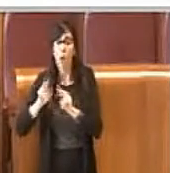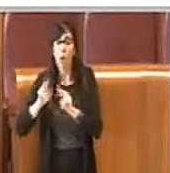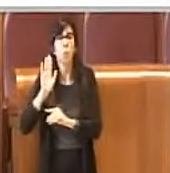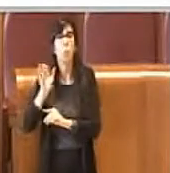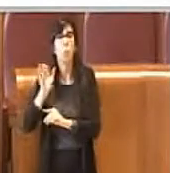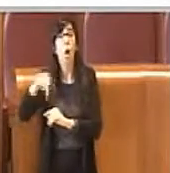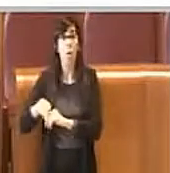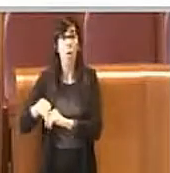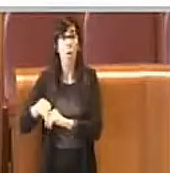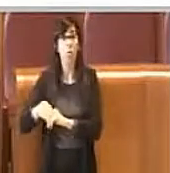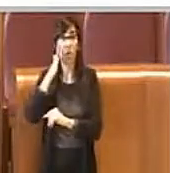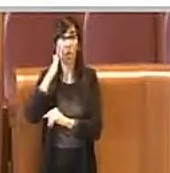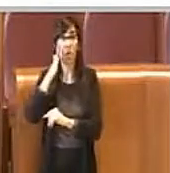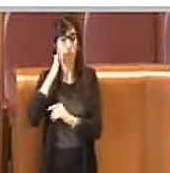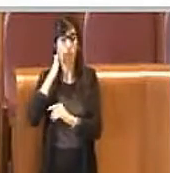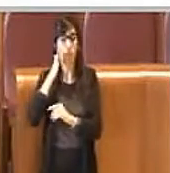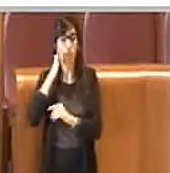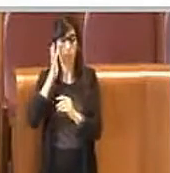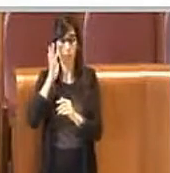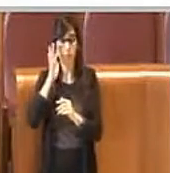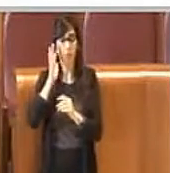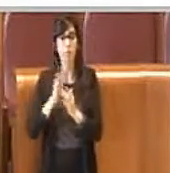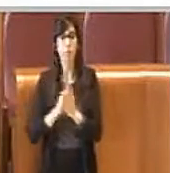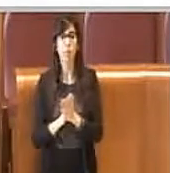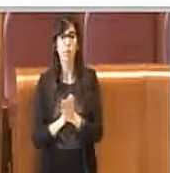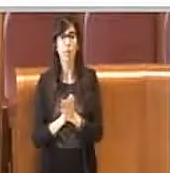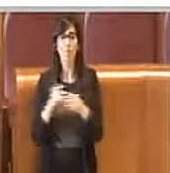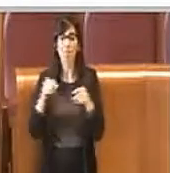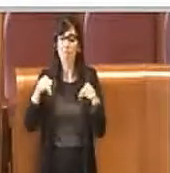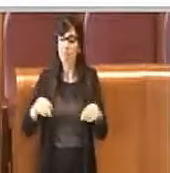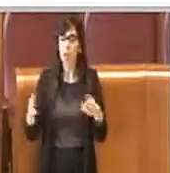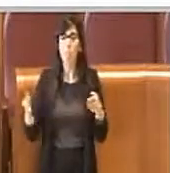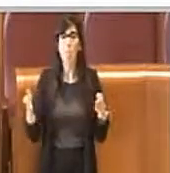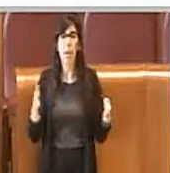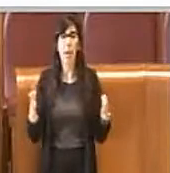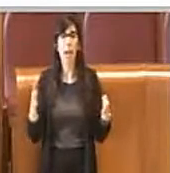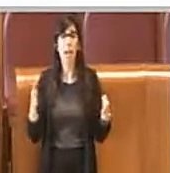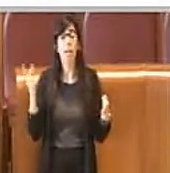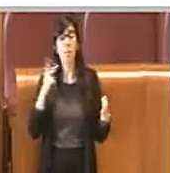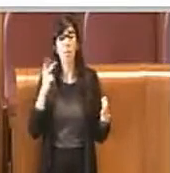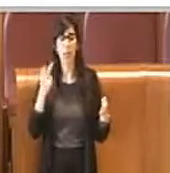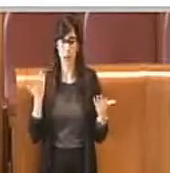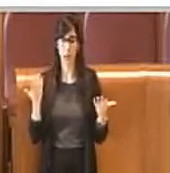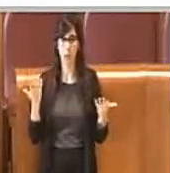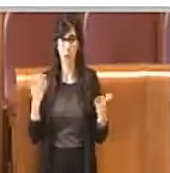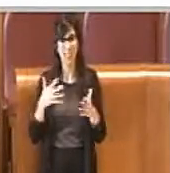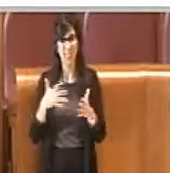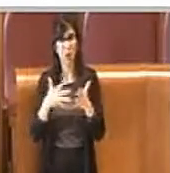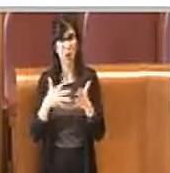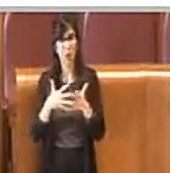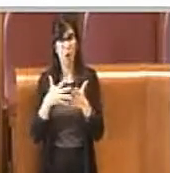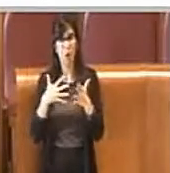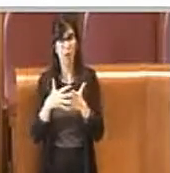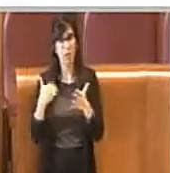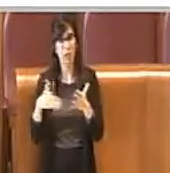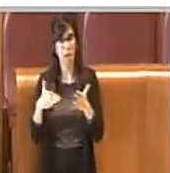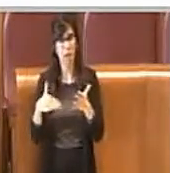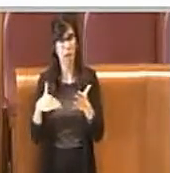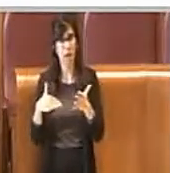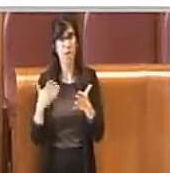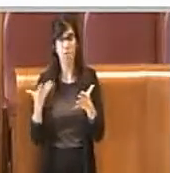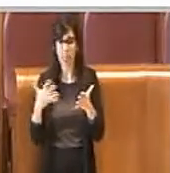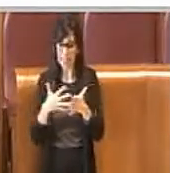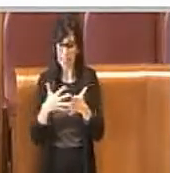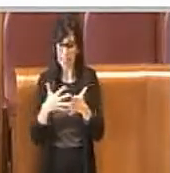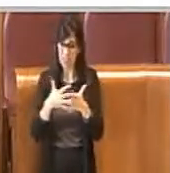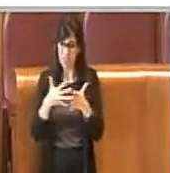quotidiana. Noi viviamo in un passaggio critico, ma dove il critico ha